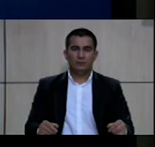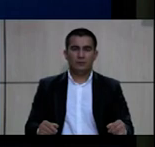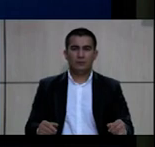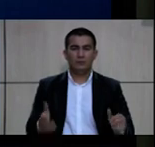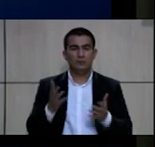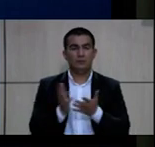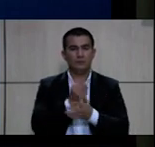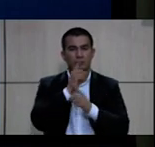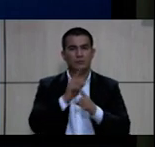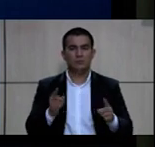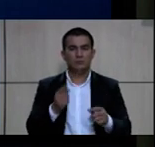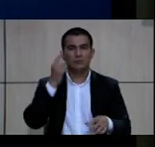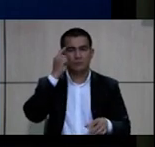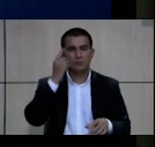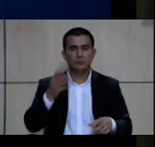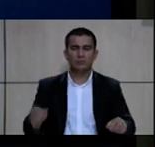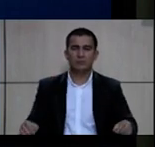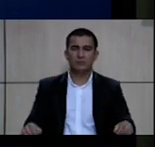mavjud emas.